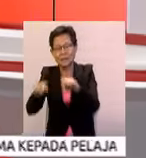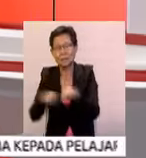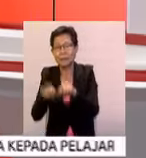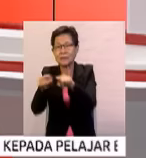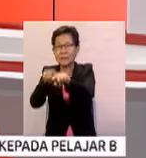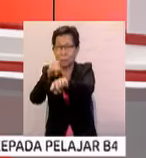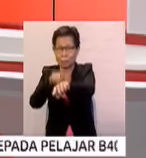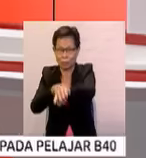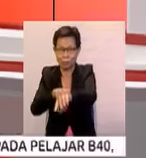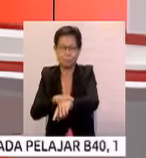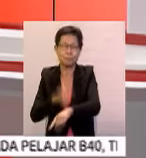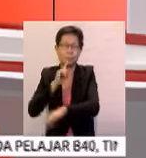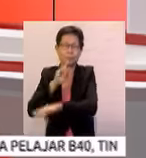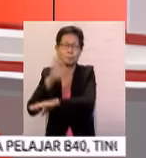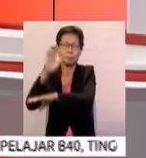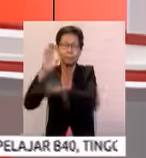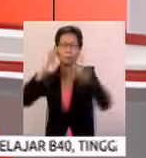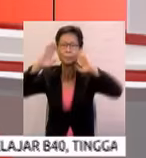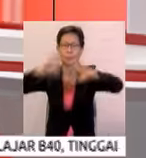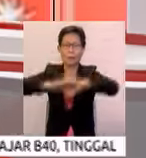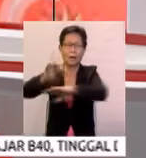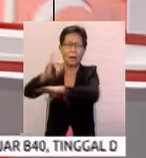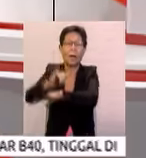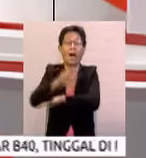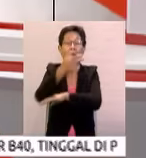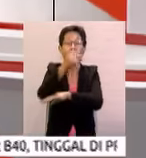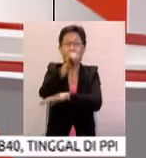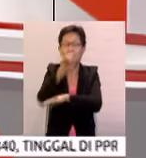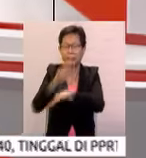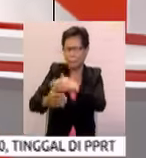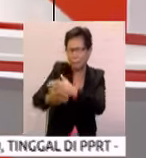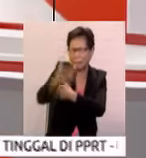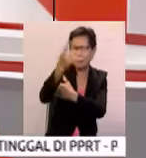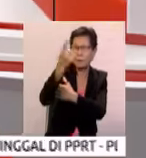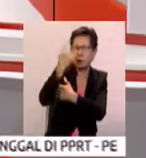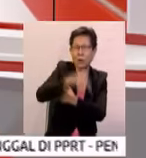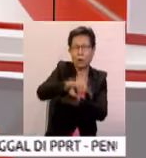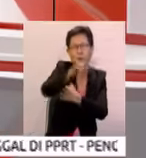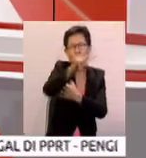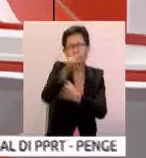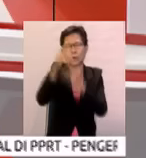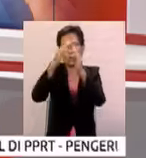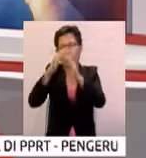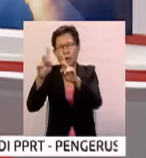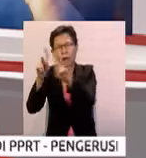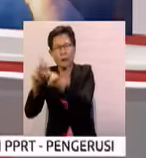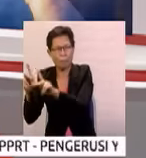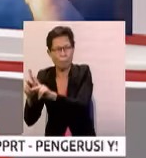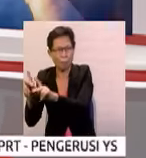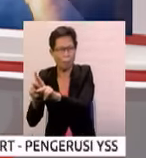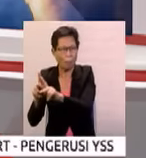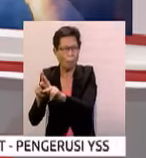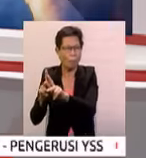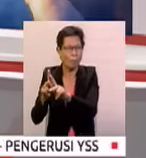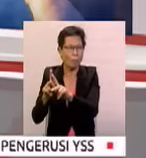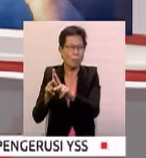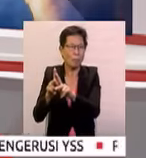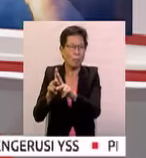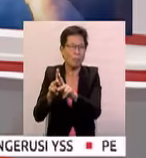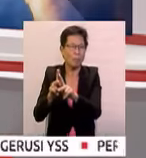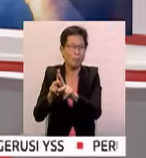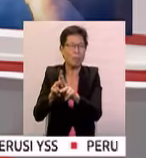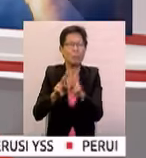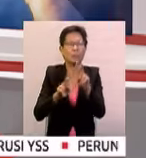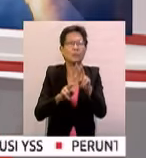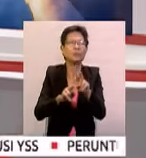yang sewaktu dengannya. Dan Hazel, sebenarnya pagi tadi, kira-kira 21 buah rumah di Kampung Mentera Baru, Mukim Batu Yon